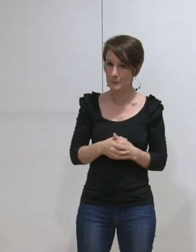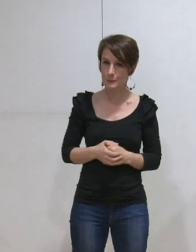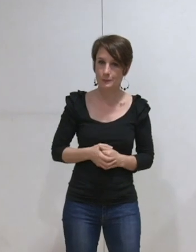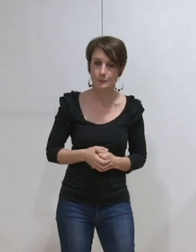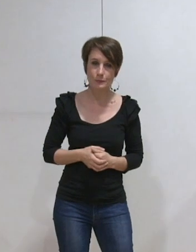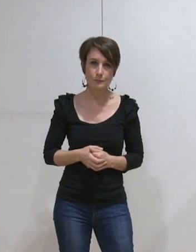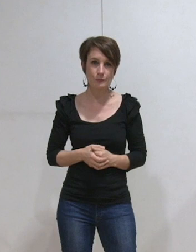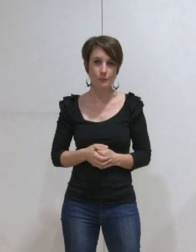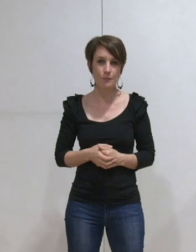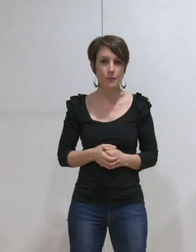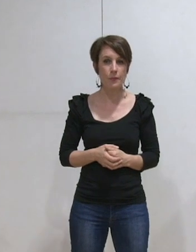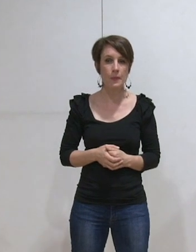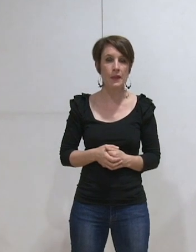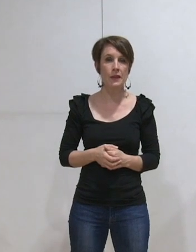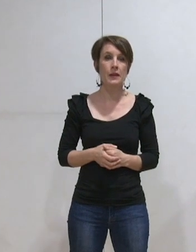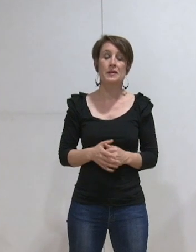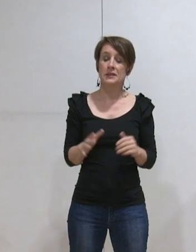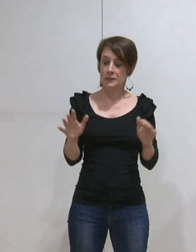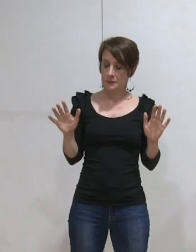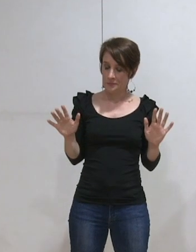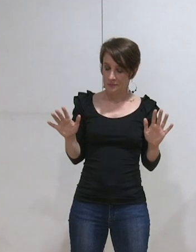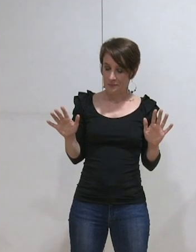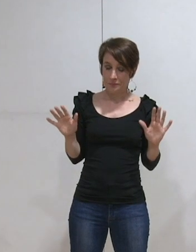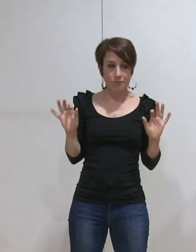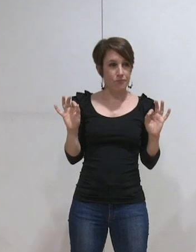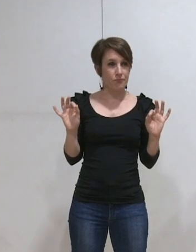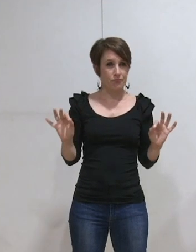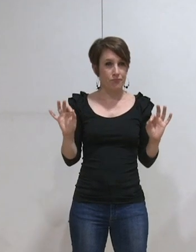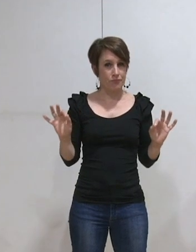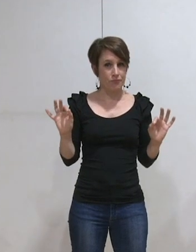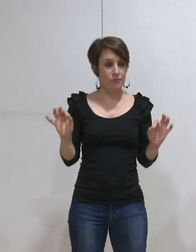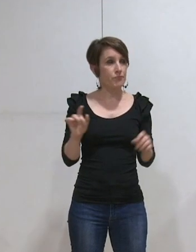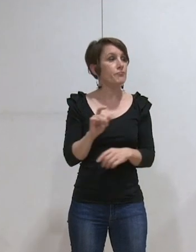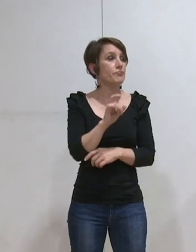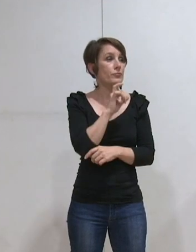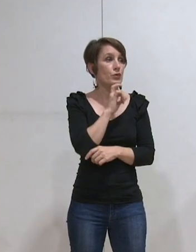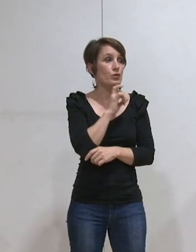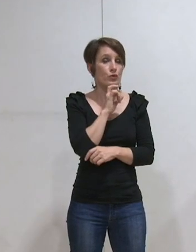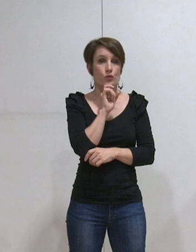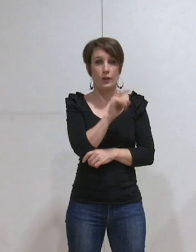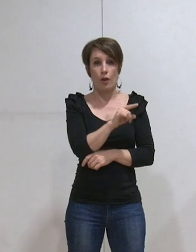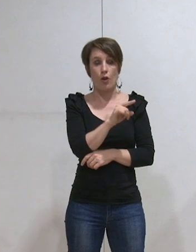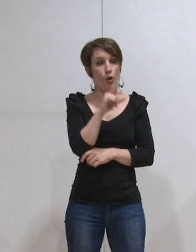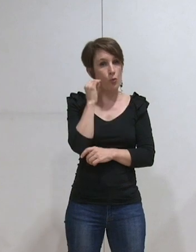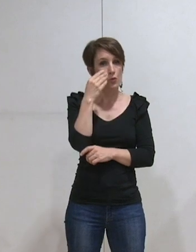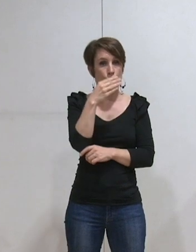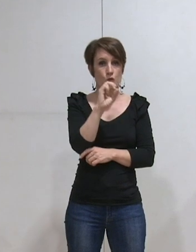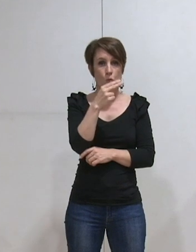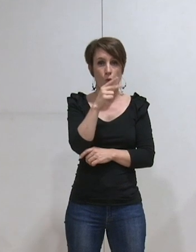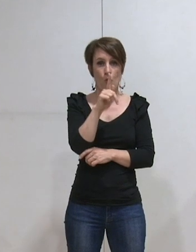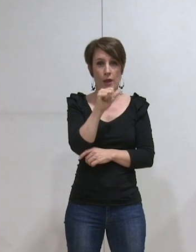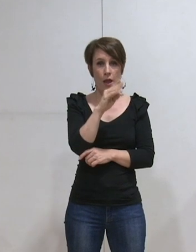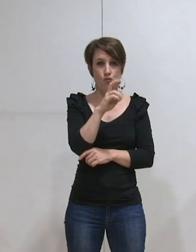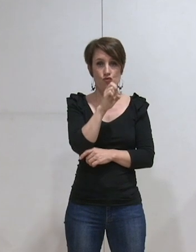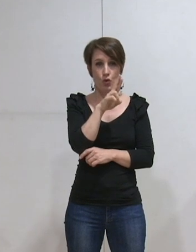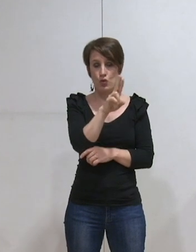merci je souhaitais toujours en reprenant effectivement le l'approche qui a été proposée par Yanne mangabur de présenter à la